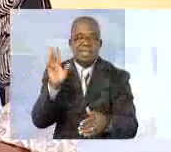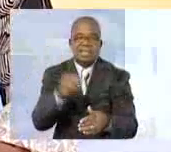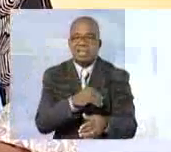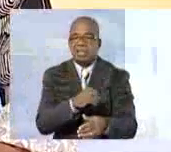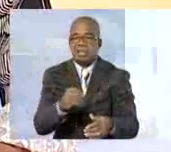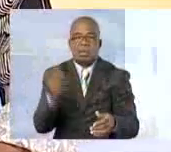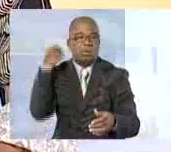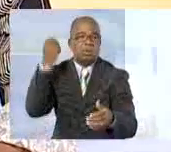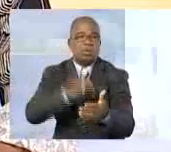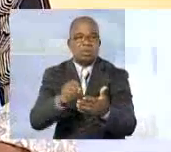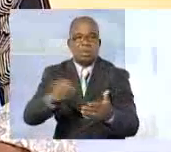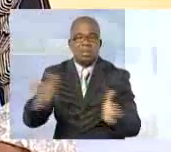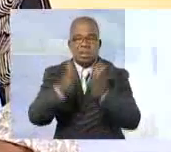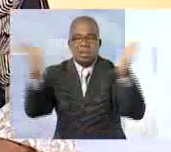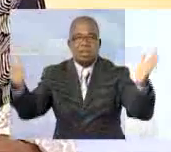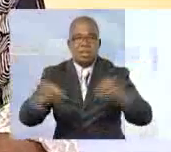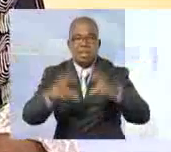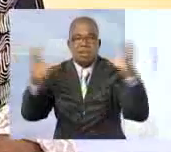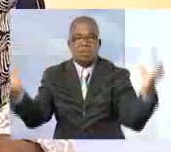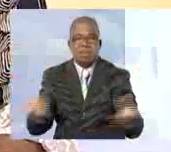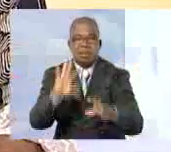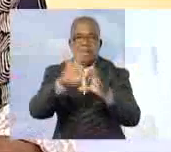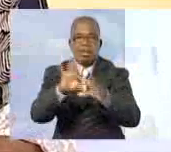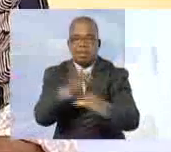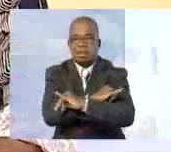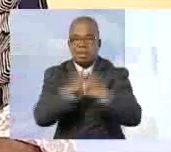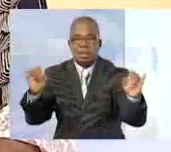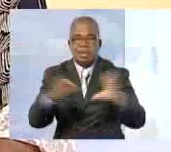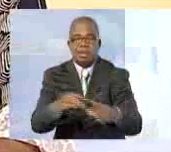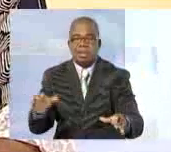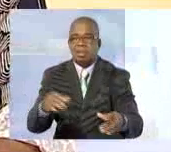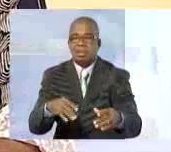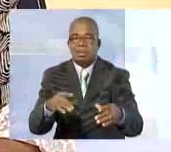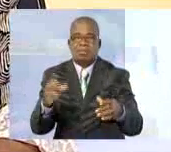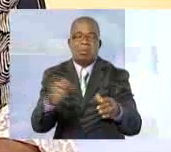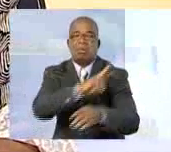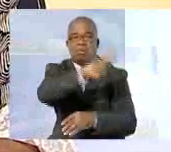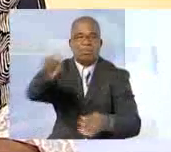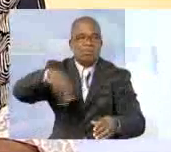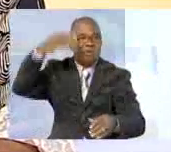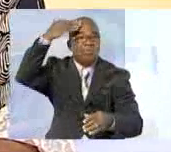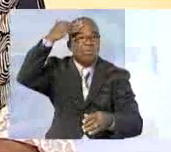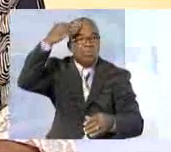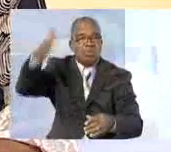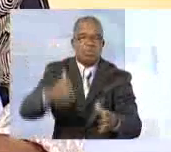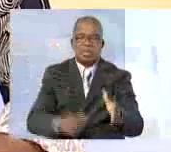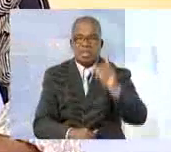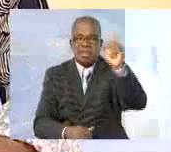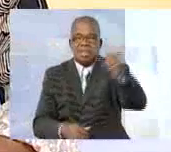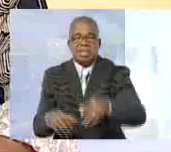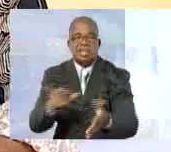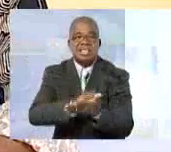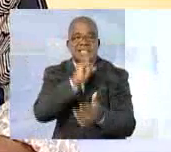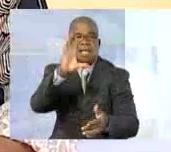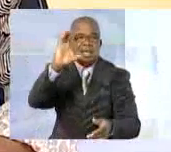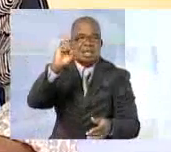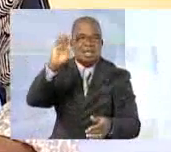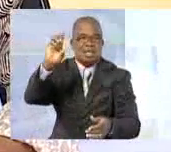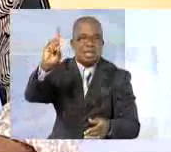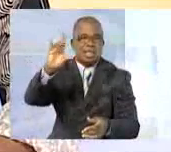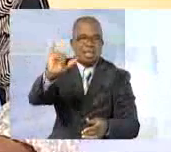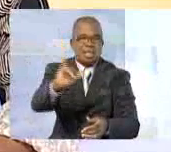secrétariat général de la Commission électorale indépendante, 6 boulevard Latrille, Cocody, Engrais, 7e